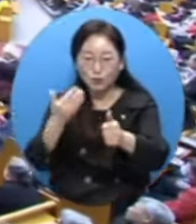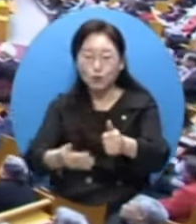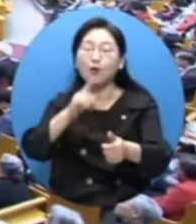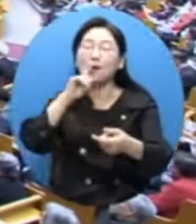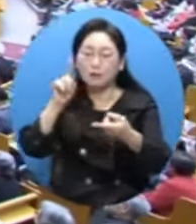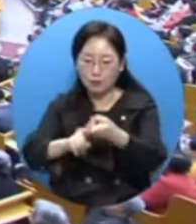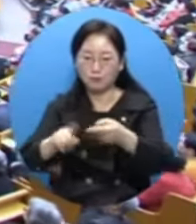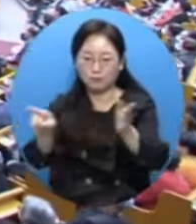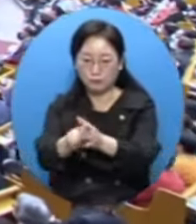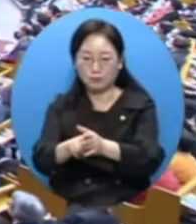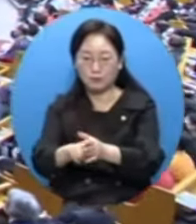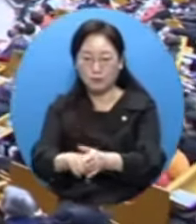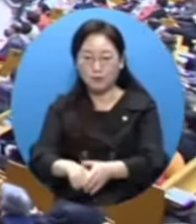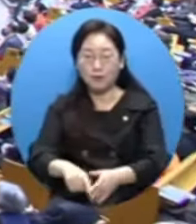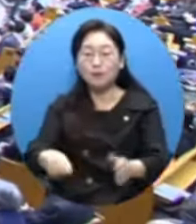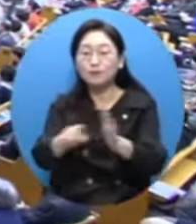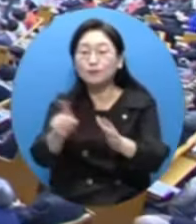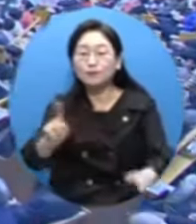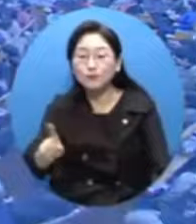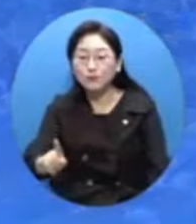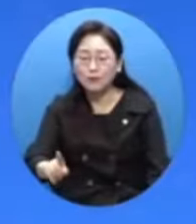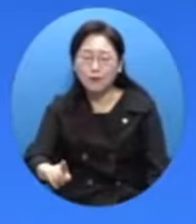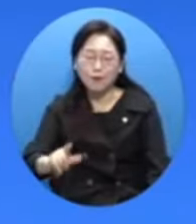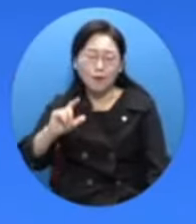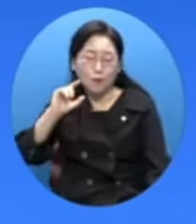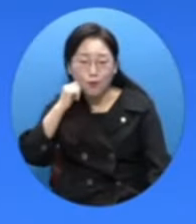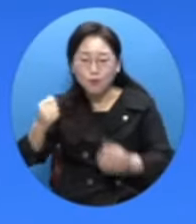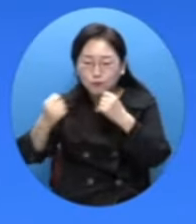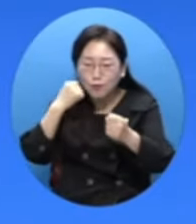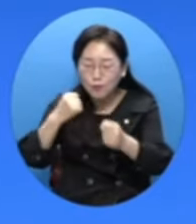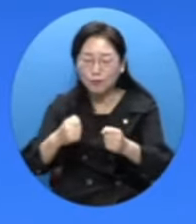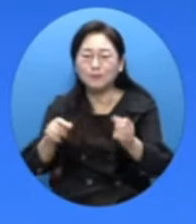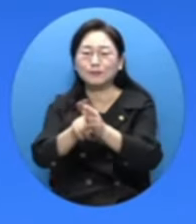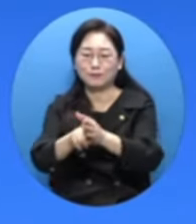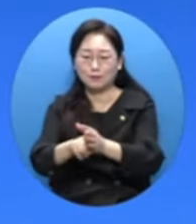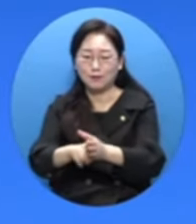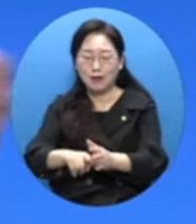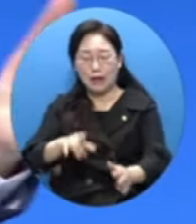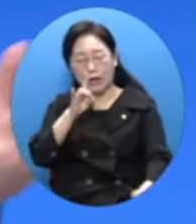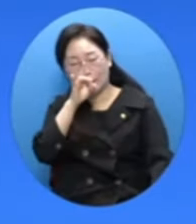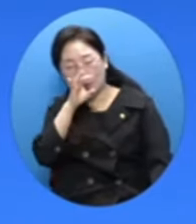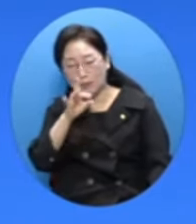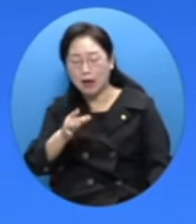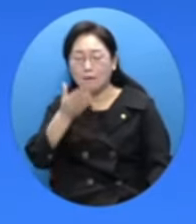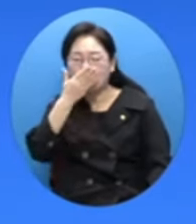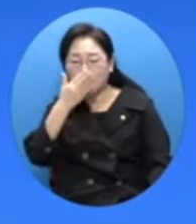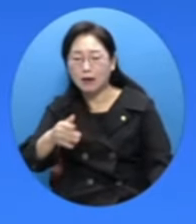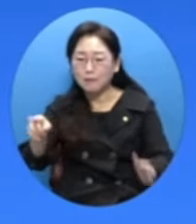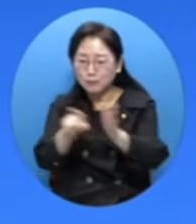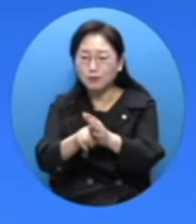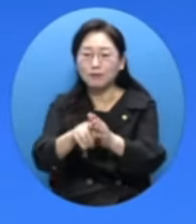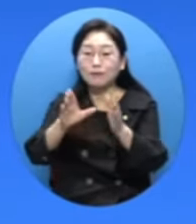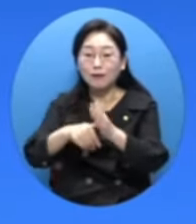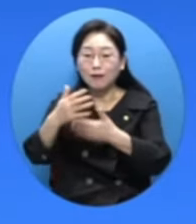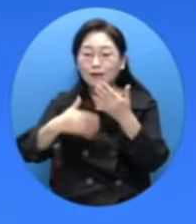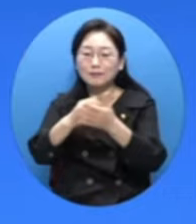믿음은 바랄 수 없는 중에 바라는 것입니다. 될 수 없는 것을 된다고 믿는 것입니다. 불가능한 것을 가능하다고 믿고 나갈 때 하나님의 기적이 임하는 것입니다.